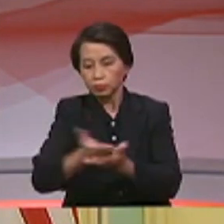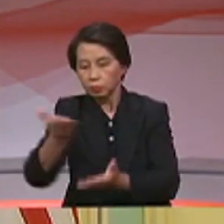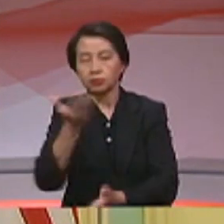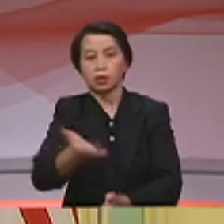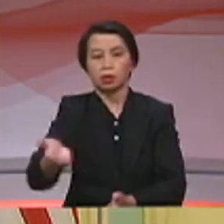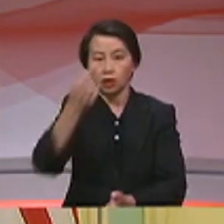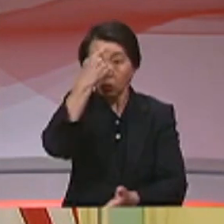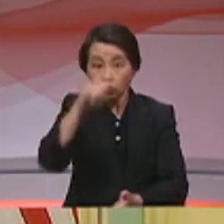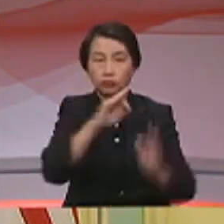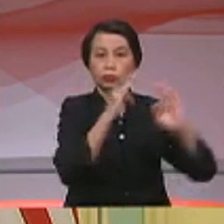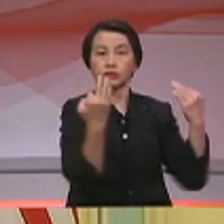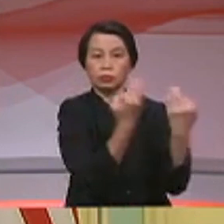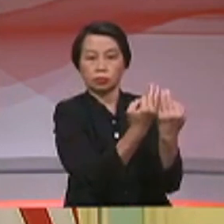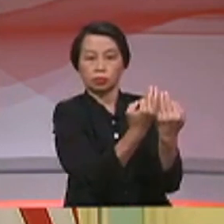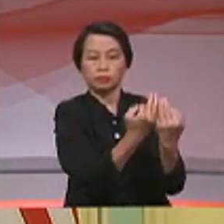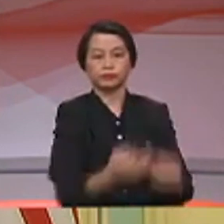keluarga.